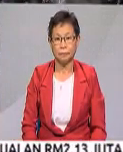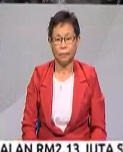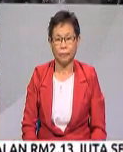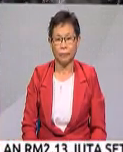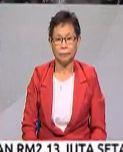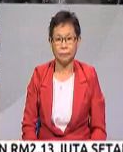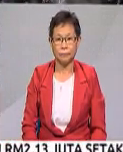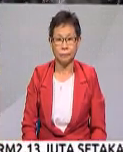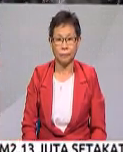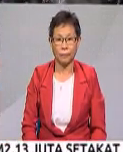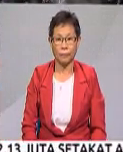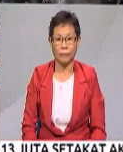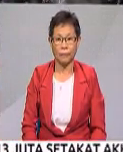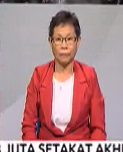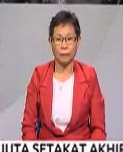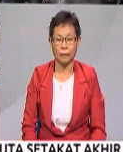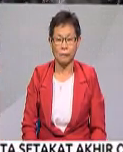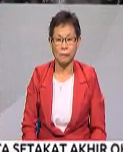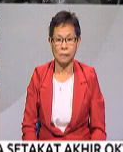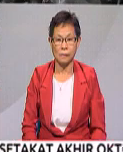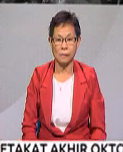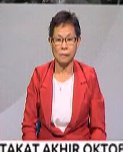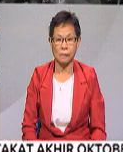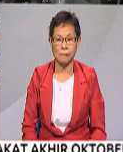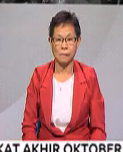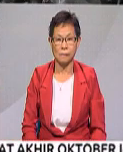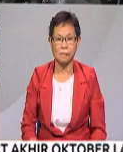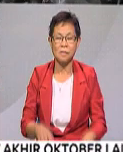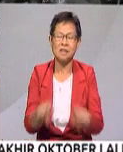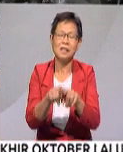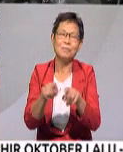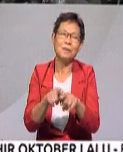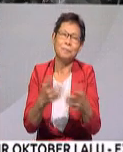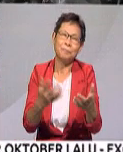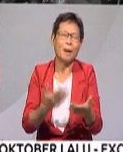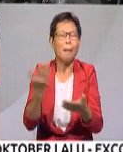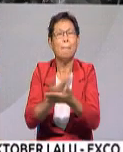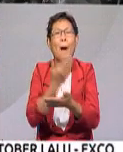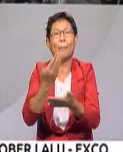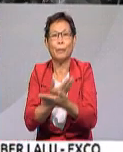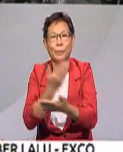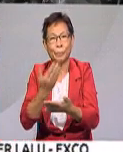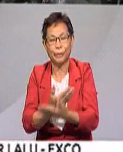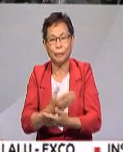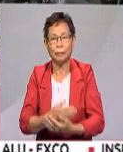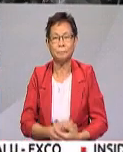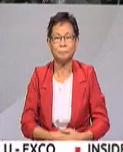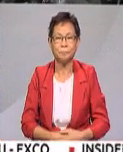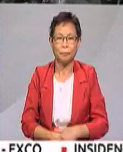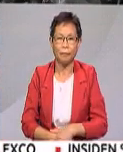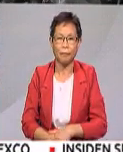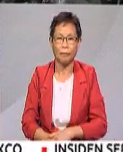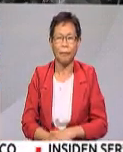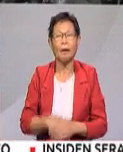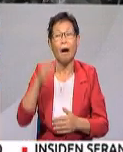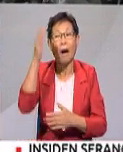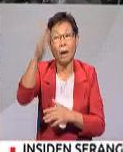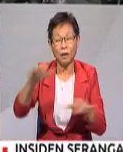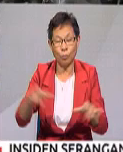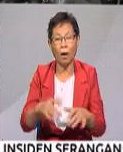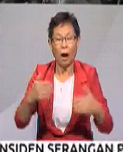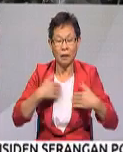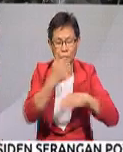Sudut lainlah. Ada satu ibaratkan pembaharuan. Pembaharuan yang akan dijalankan apabila